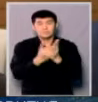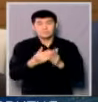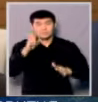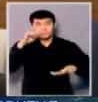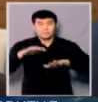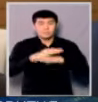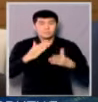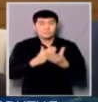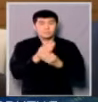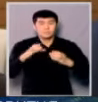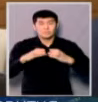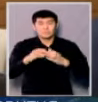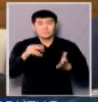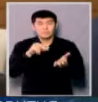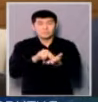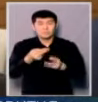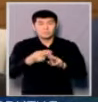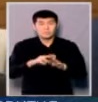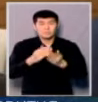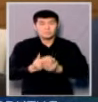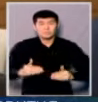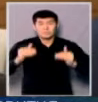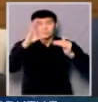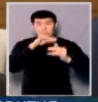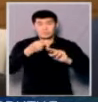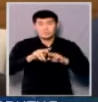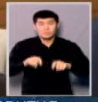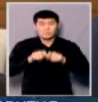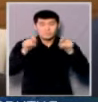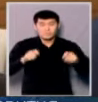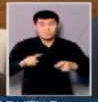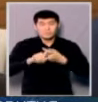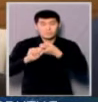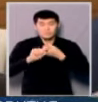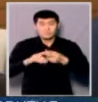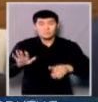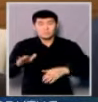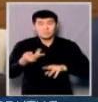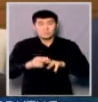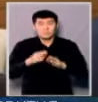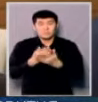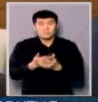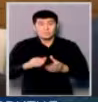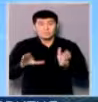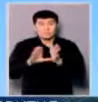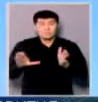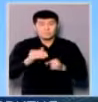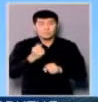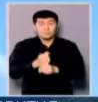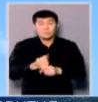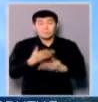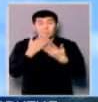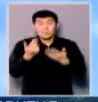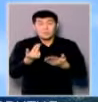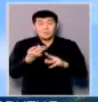государственную политику в сфере тарифообразования и даст возможность создания единого отраслевого регулятора в сфере электроэнергетики.